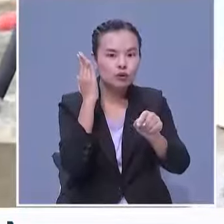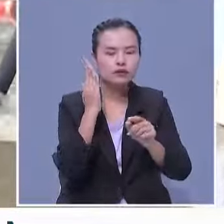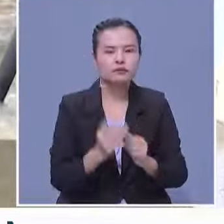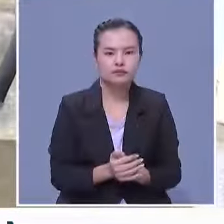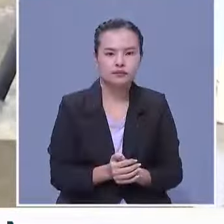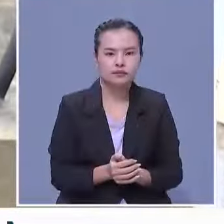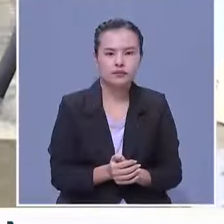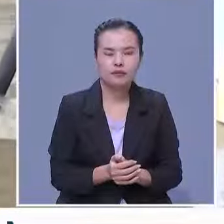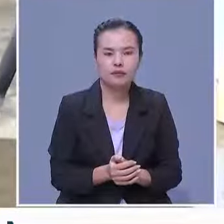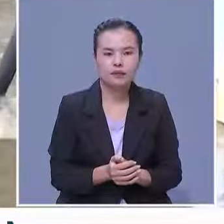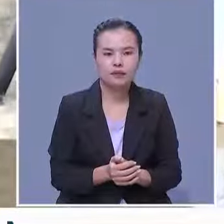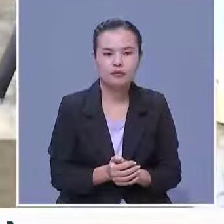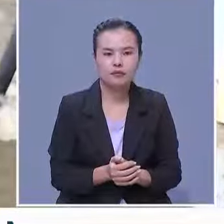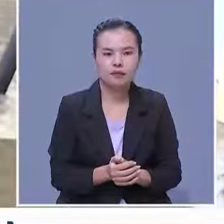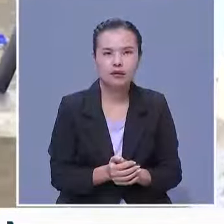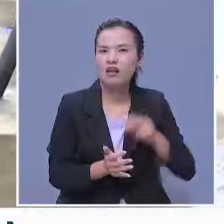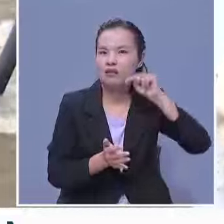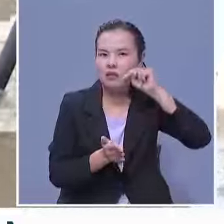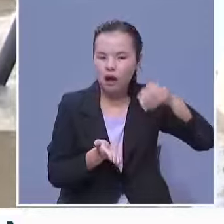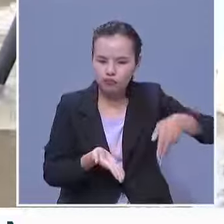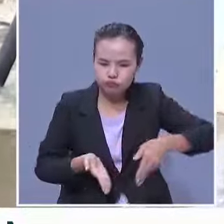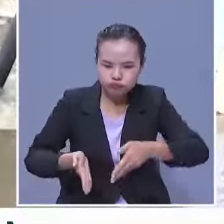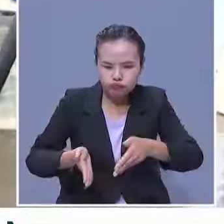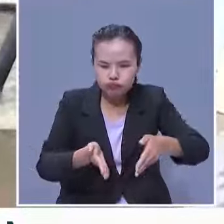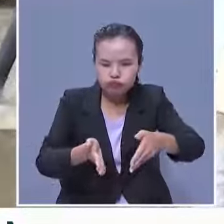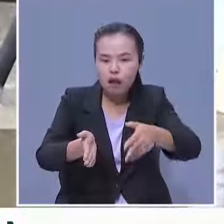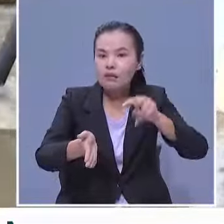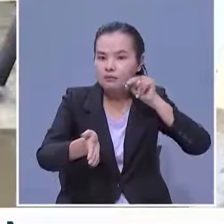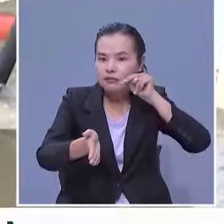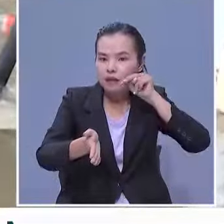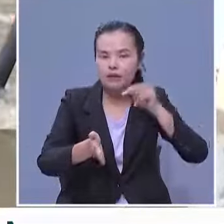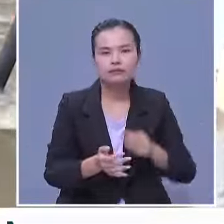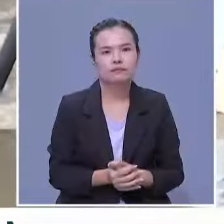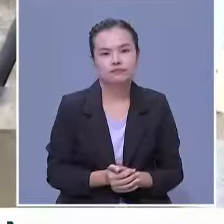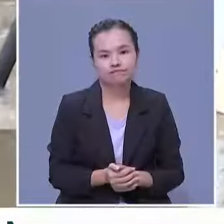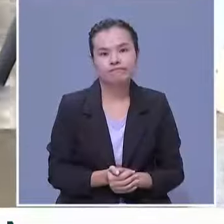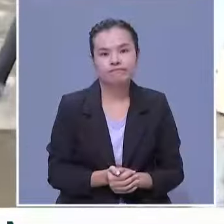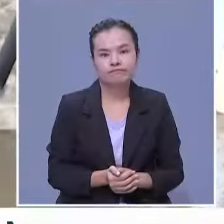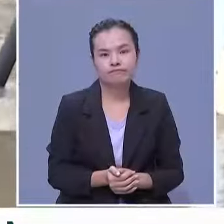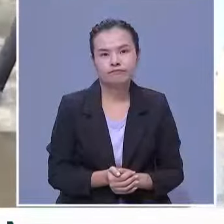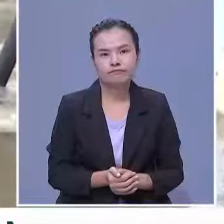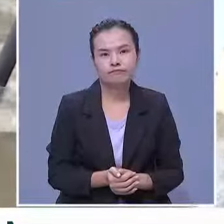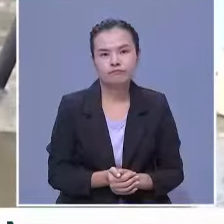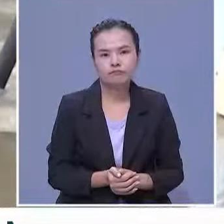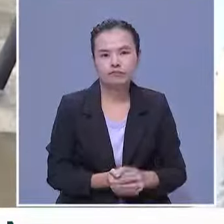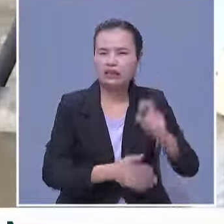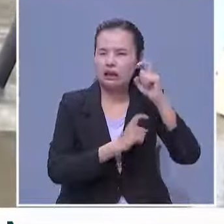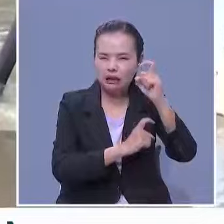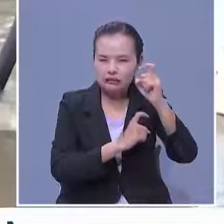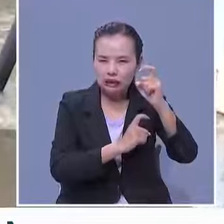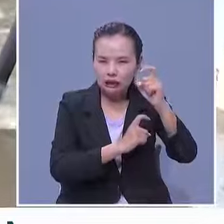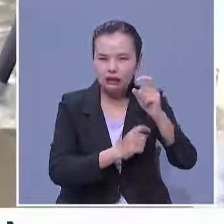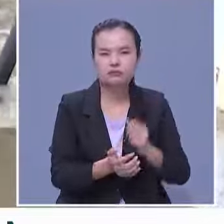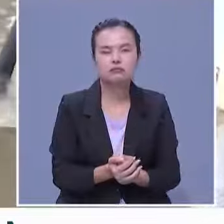าริมถนนเนี่ยจะเป็นคลองน้ำเป็นร่องน้ำเป็นคลองส่งน้ำนะคะซึ่งจุดนี้ค่ะเป็นจุดที่อันตรายนะคะ